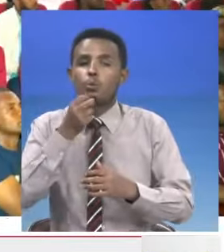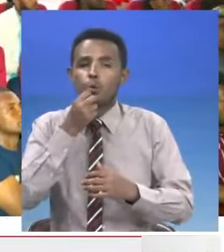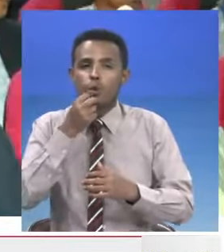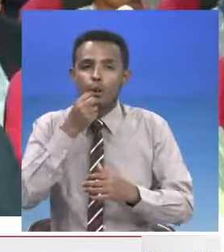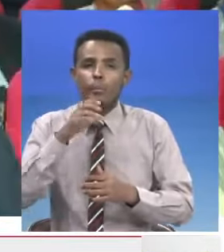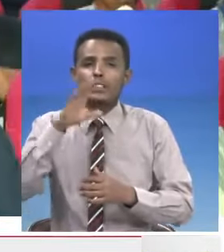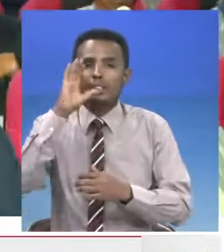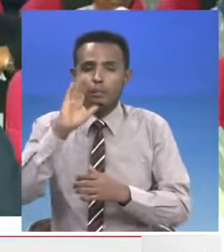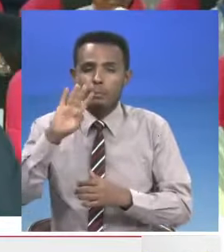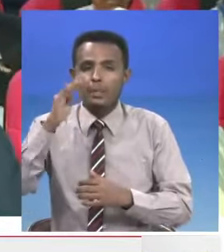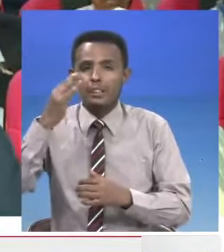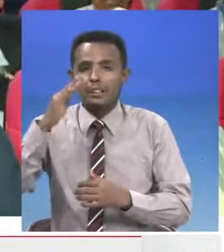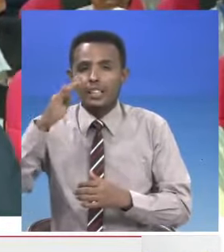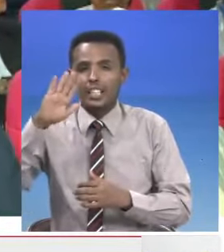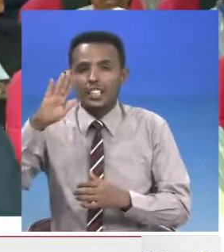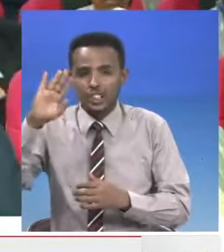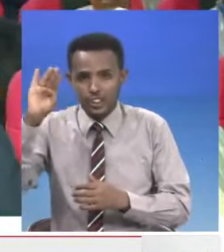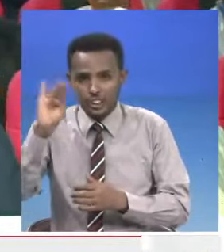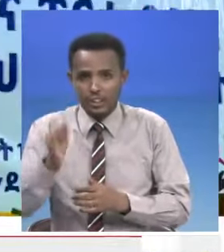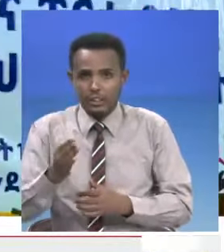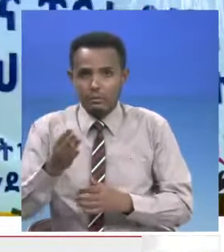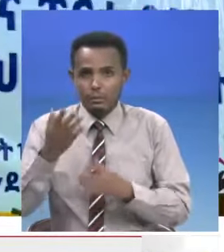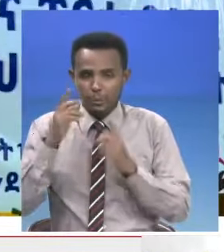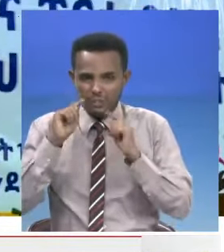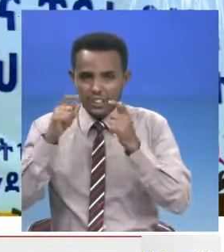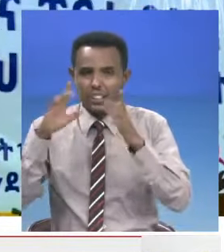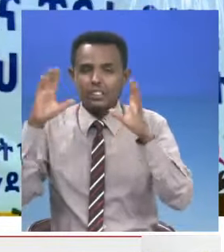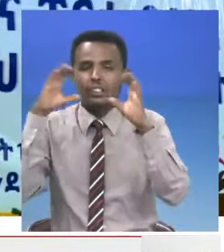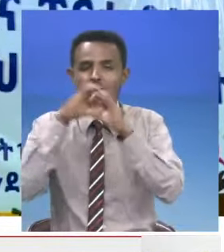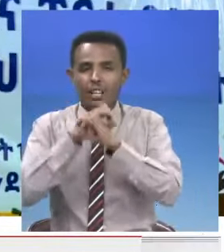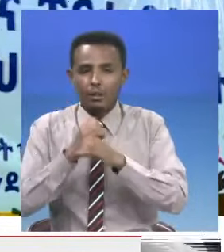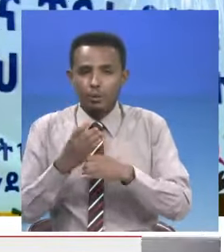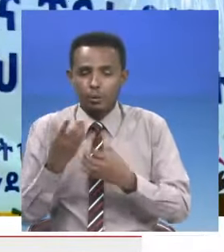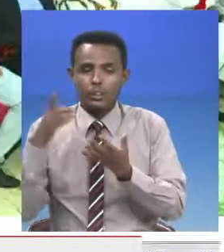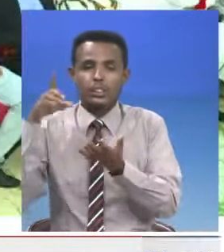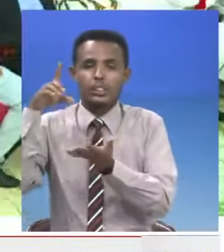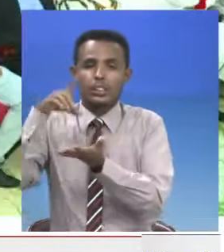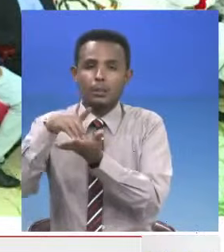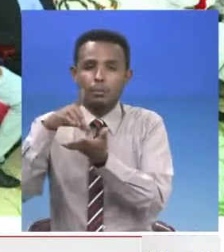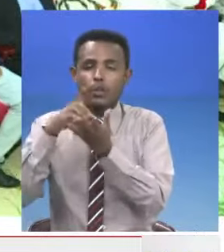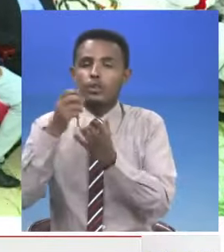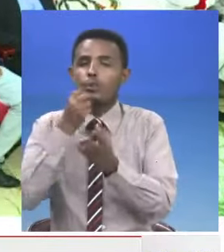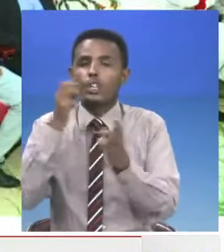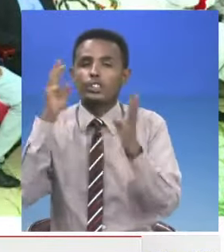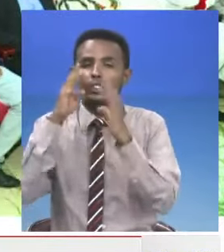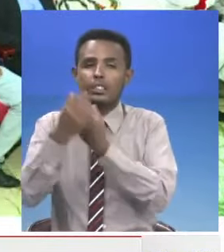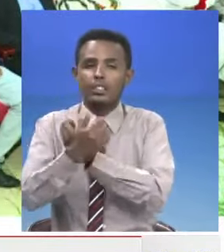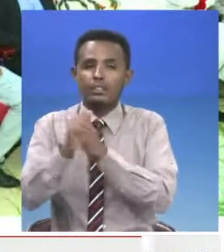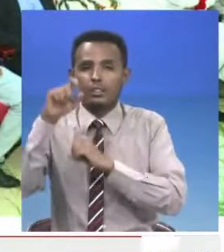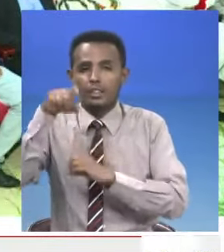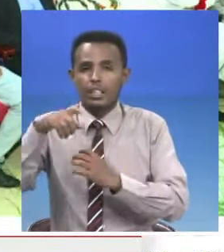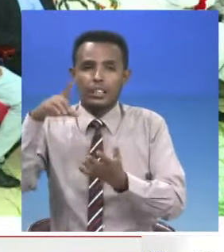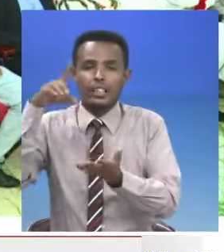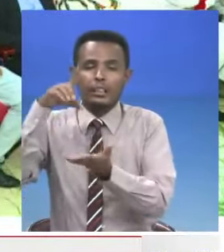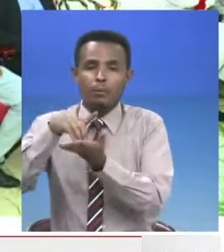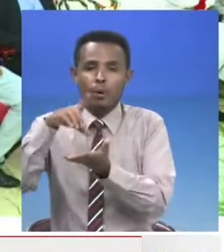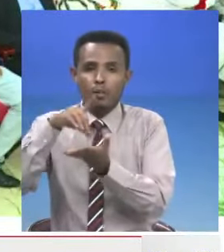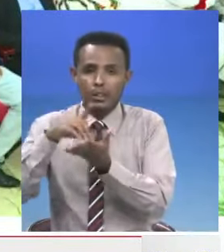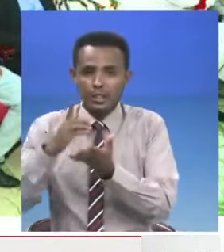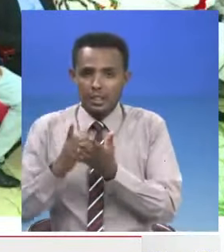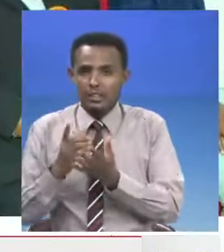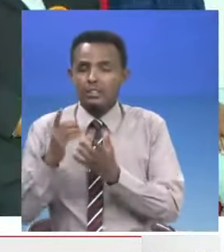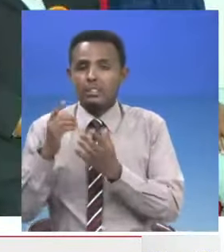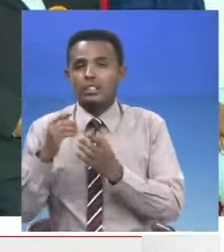የመገጭ የመስኖና የመጠጥ ውሃ ፕሮጀክት በፍጥነት ተጠናቆ የከተማዋን የውሃ ችግር ሊቀርፍ ይገባል። እንዲሁም ከተማዋ ከፍተኛ